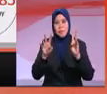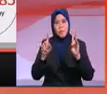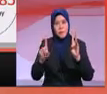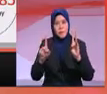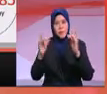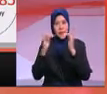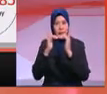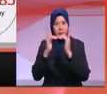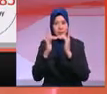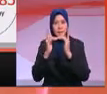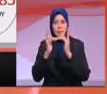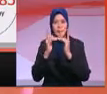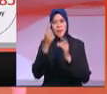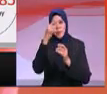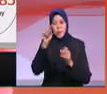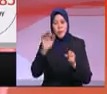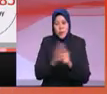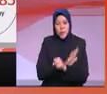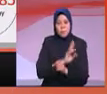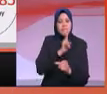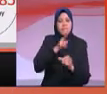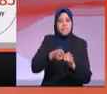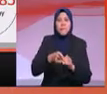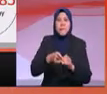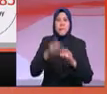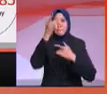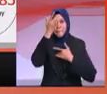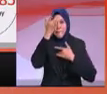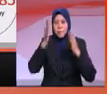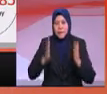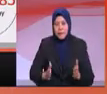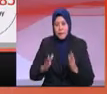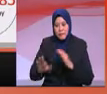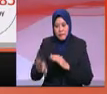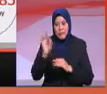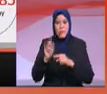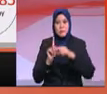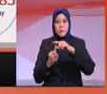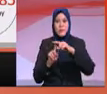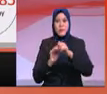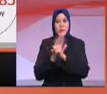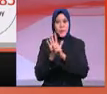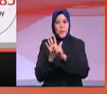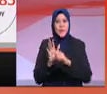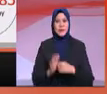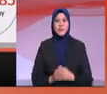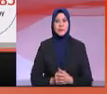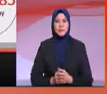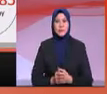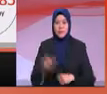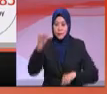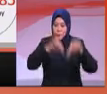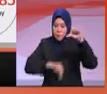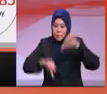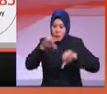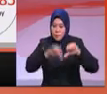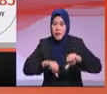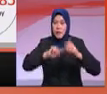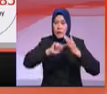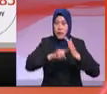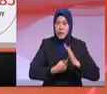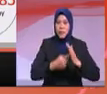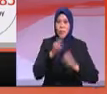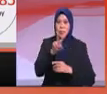17,541 katil untuk menampung pesakit-pesakit yang dikesan positif COVID-19. Dan makmal kita mula dengan